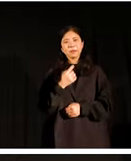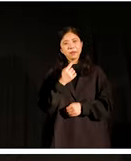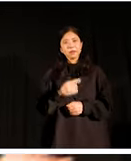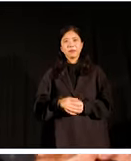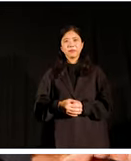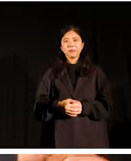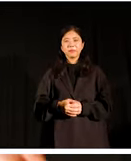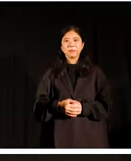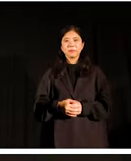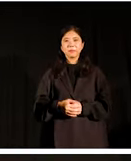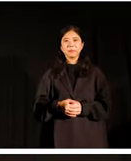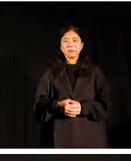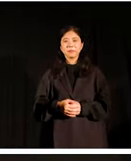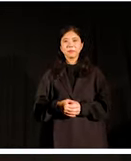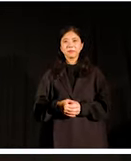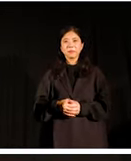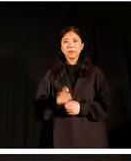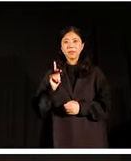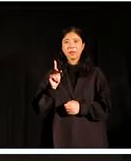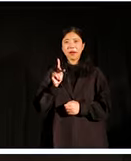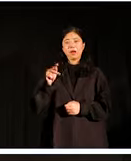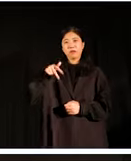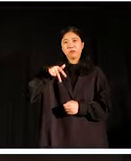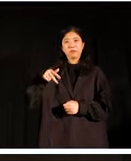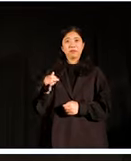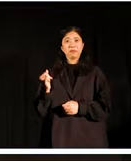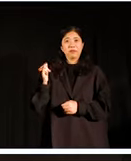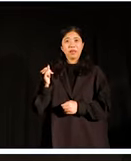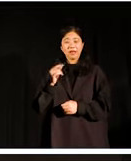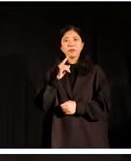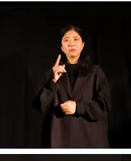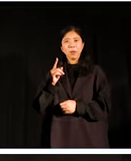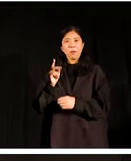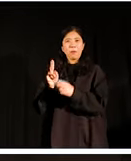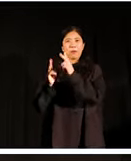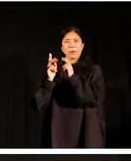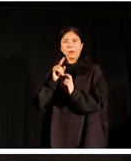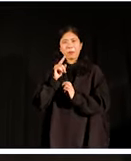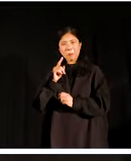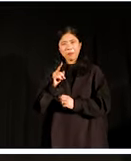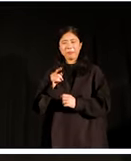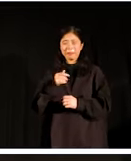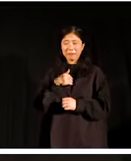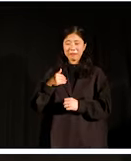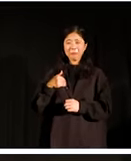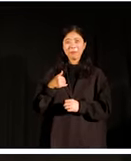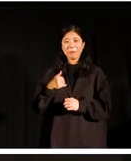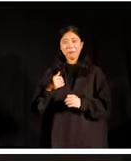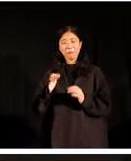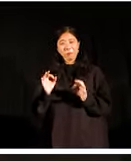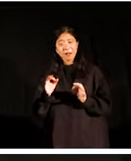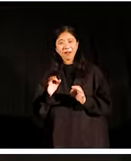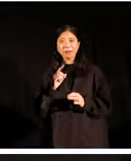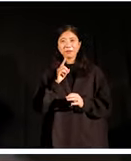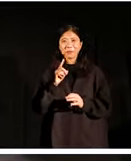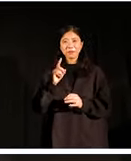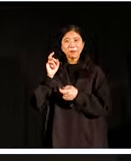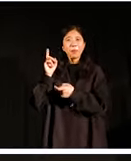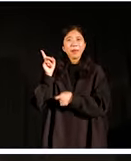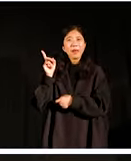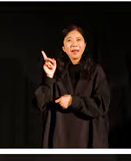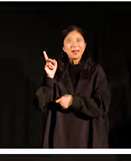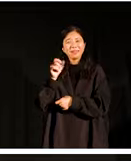ま先ほどねかずさんはおっしゃったことなんくるないさですよこれはねいい言葉いただきましてありがとうございますもう使っちゃったけど